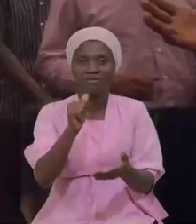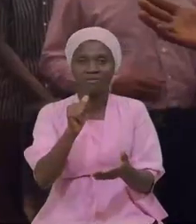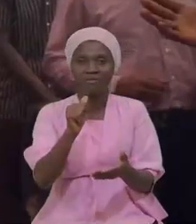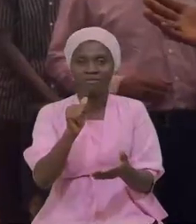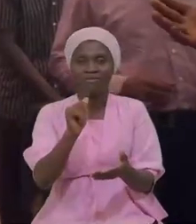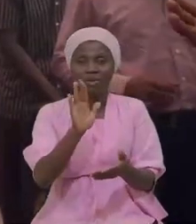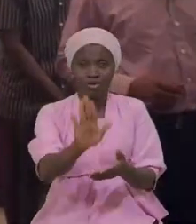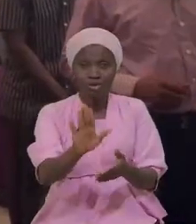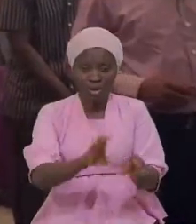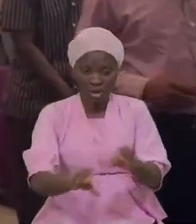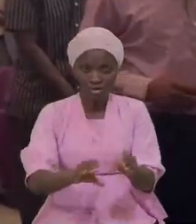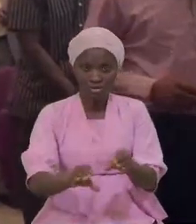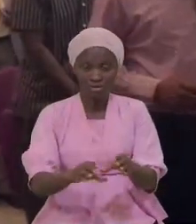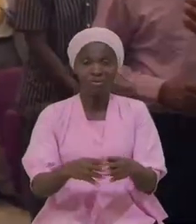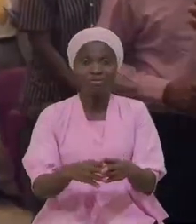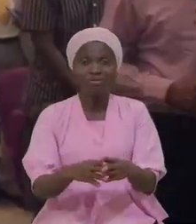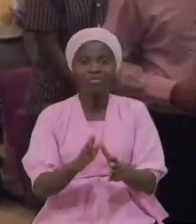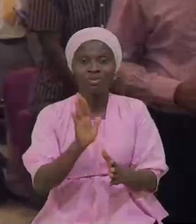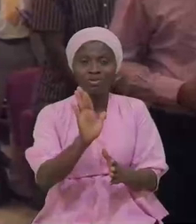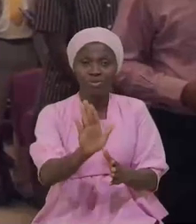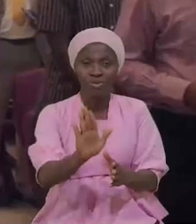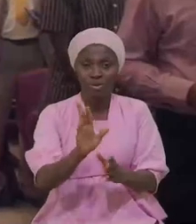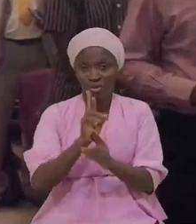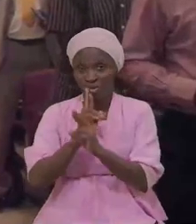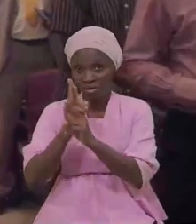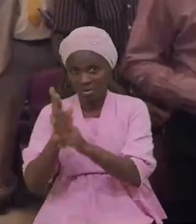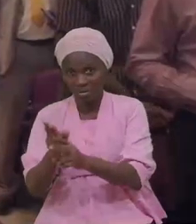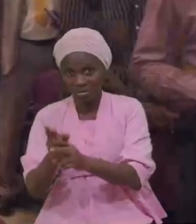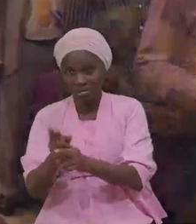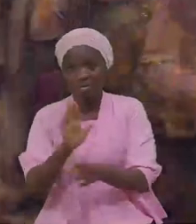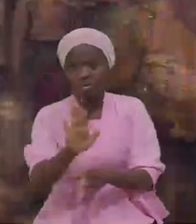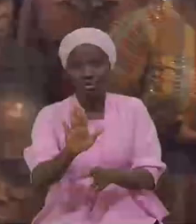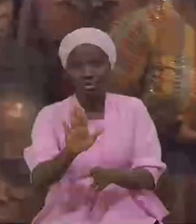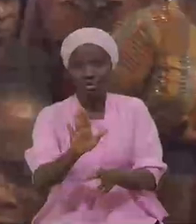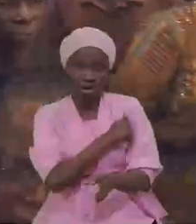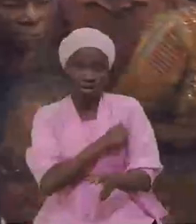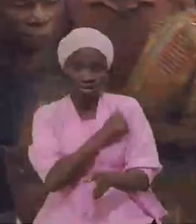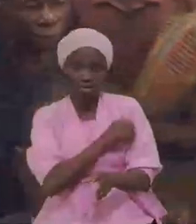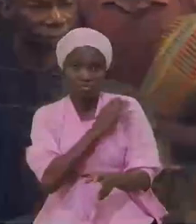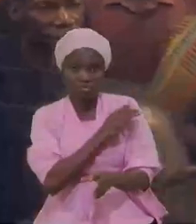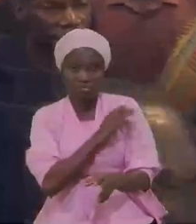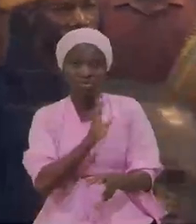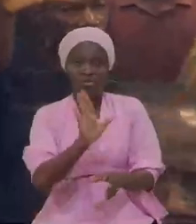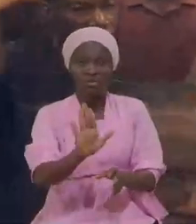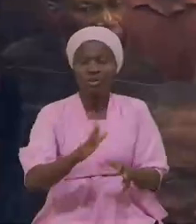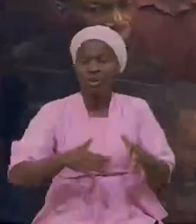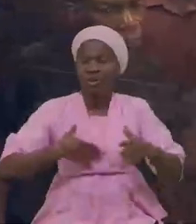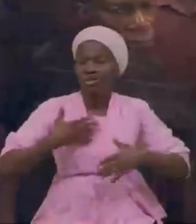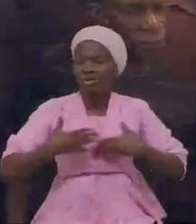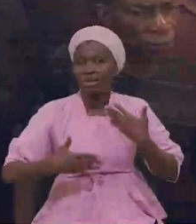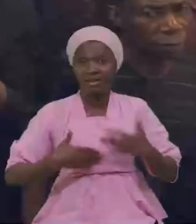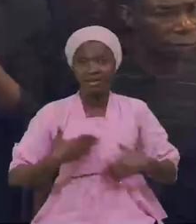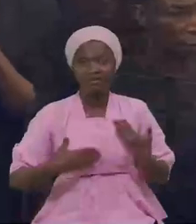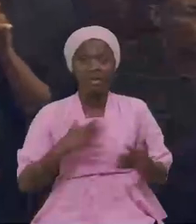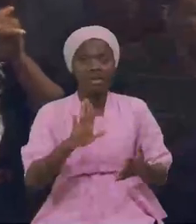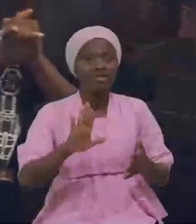Votre action, votre réponse, votre attitude, votre enthousiasme, votre